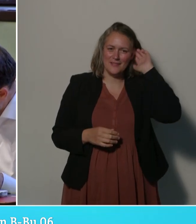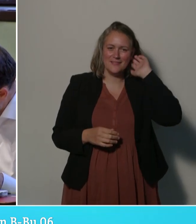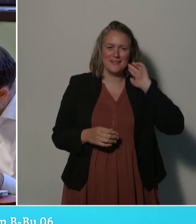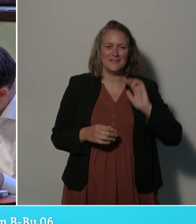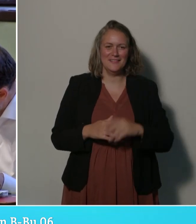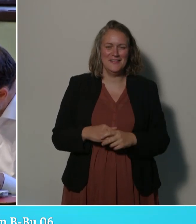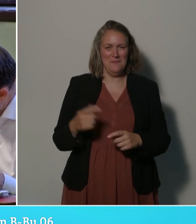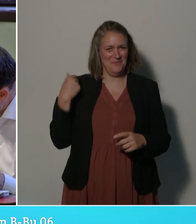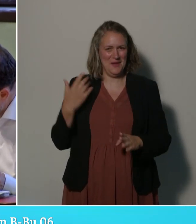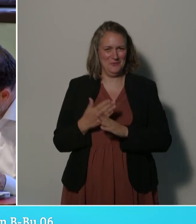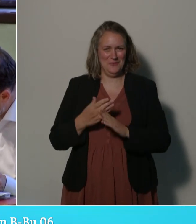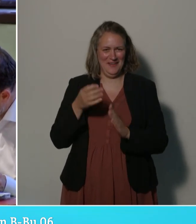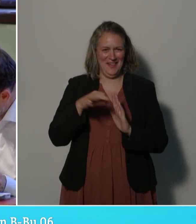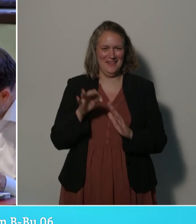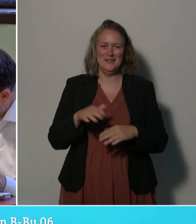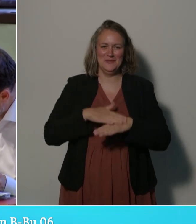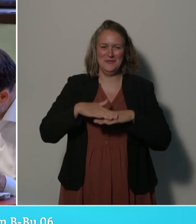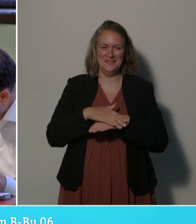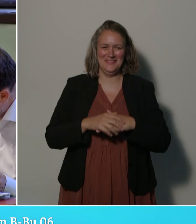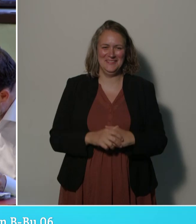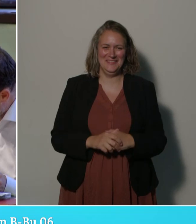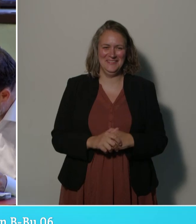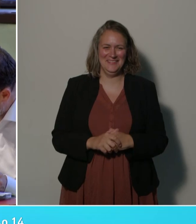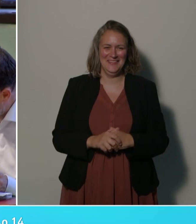Dann hat man das gerade gemacht. Entschuldigung.